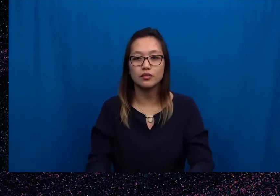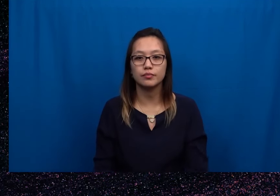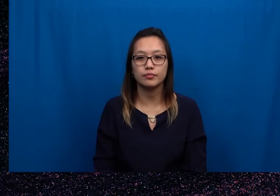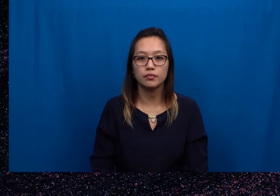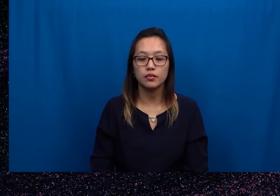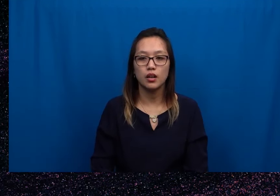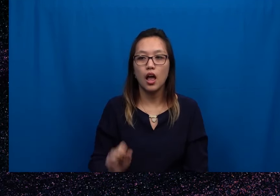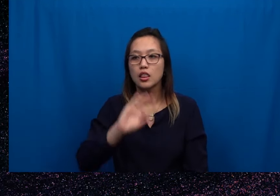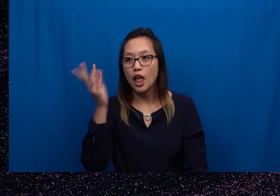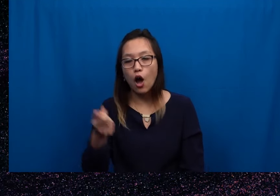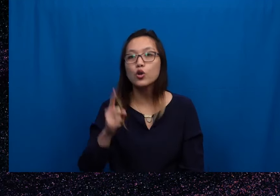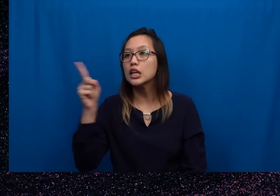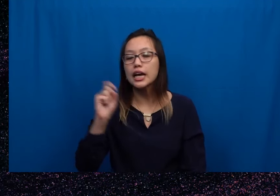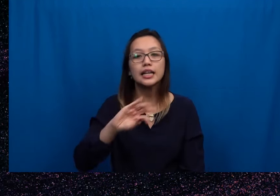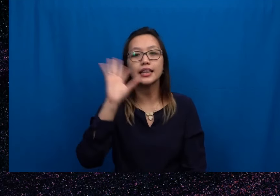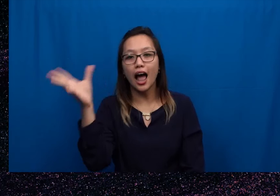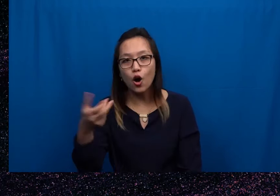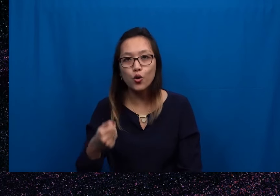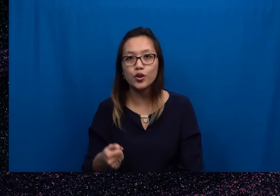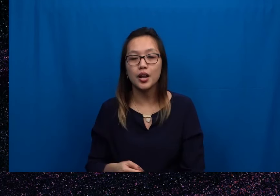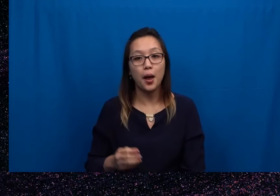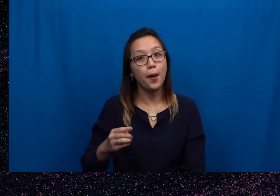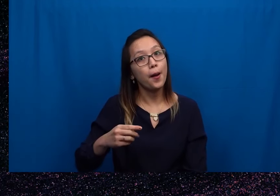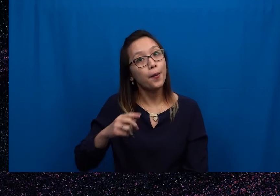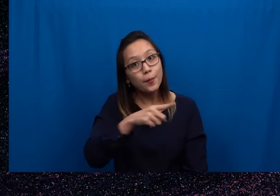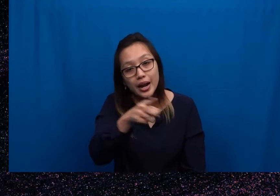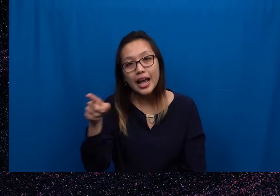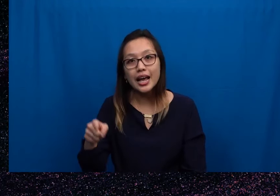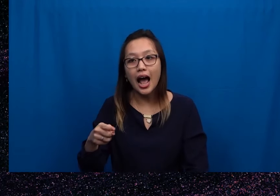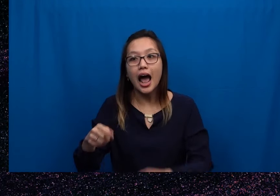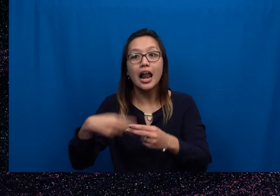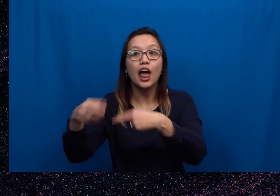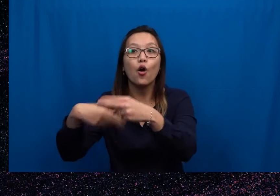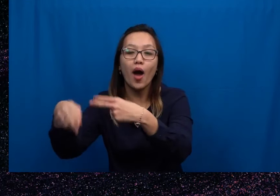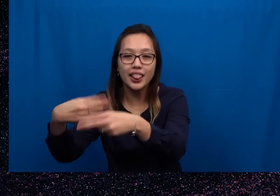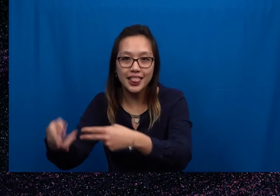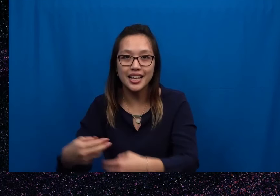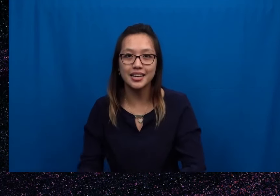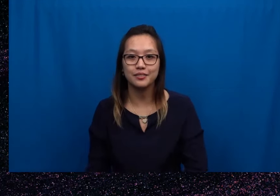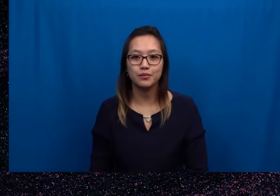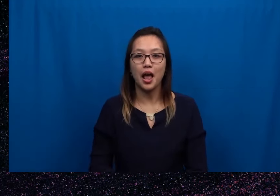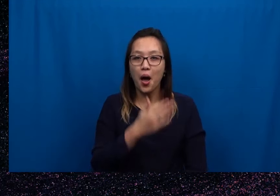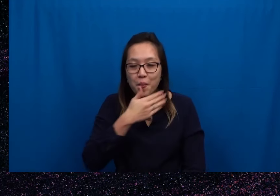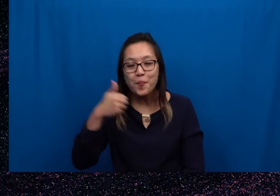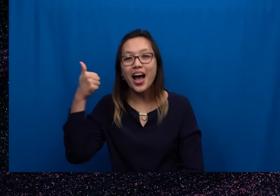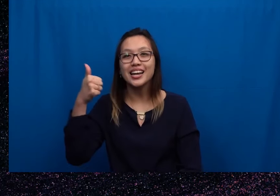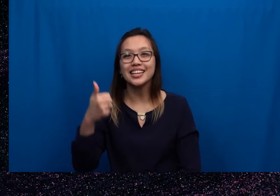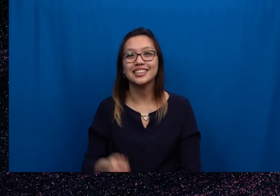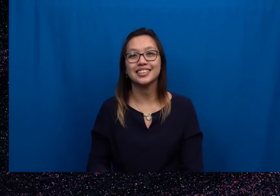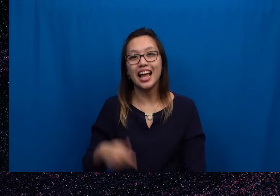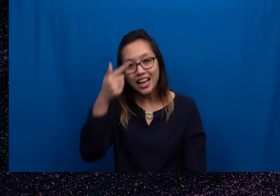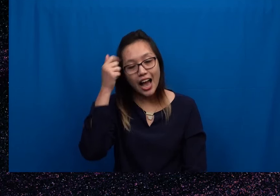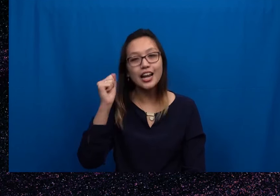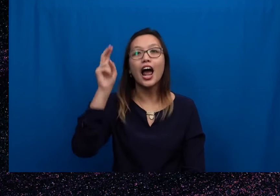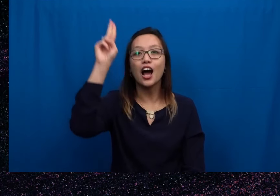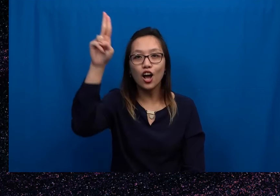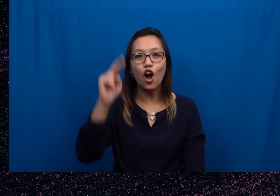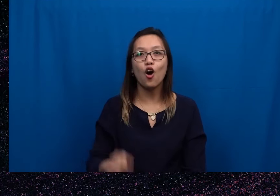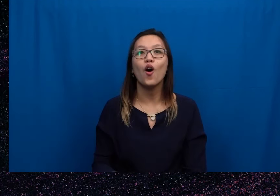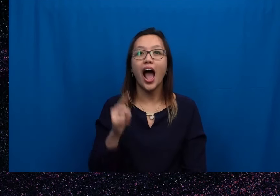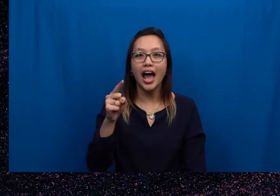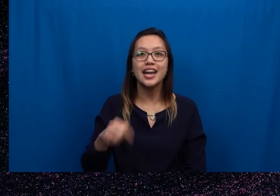yang akan mereka lewati ke depan. Biar semakin manis pernikahannya mereka jalani. Karena Engkau ada di tengah-tengah mereka. Dan juga kami mau